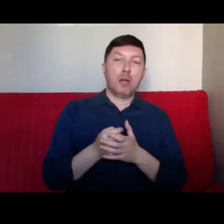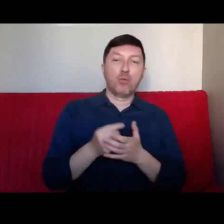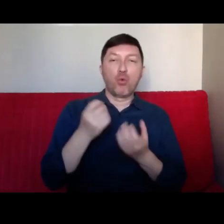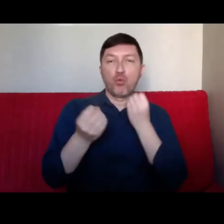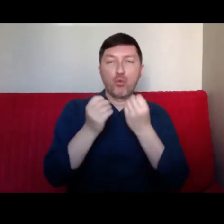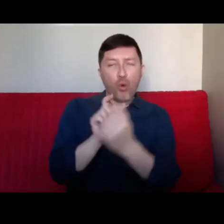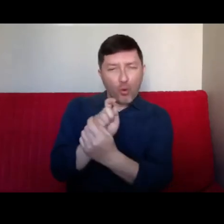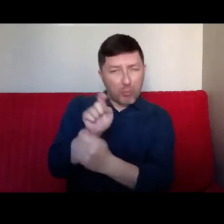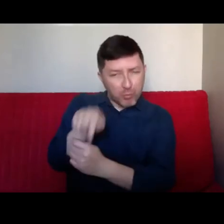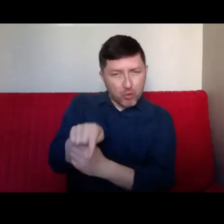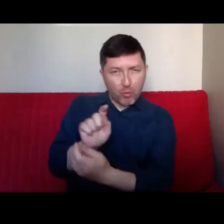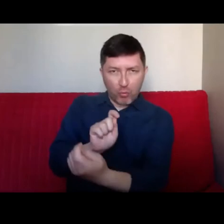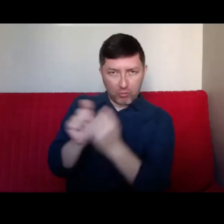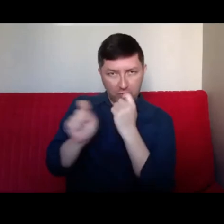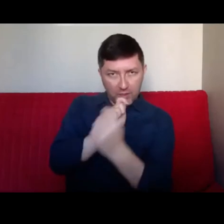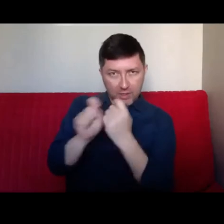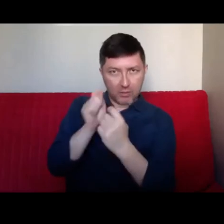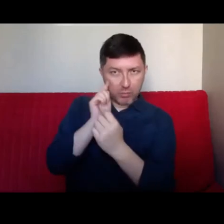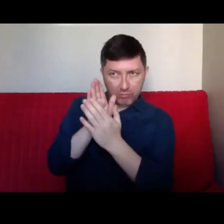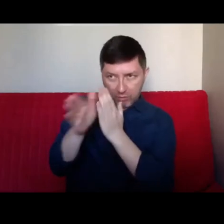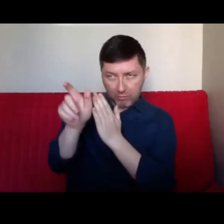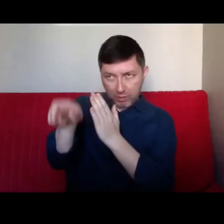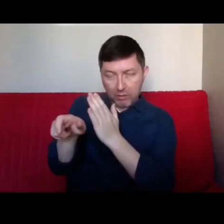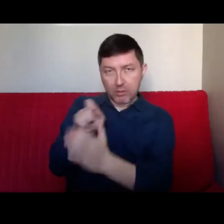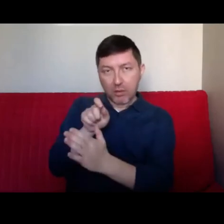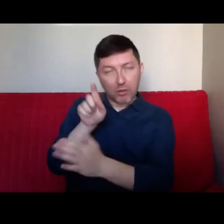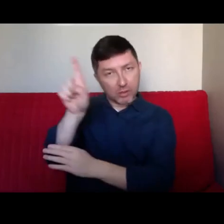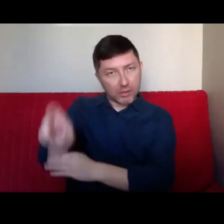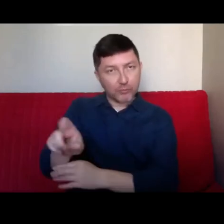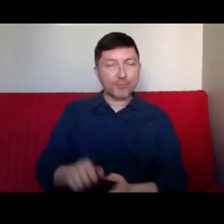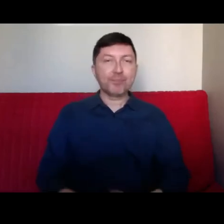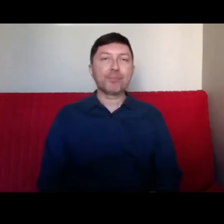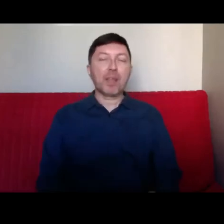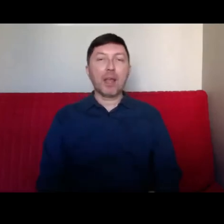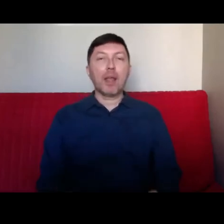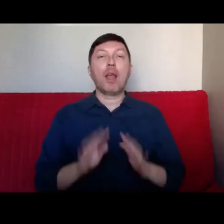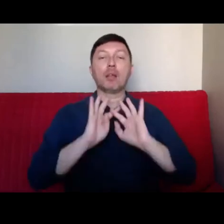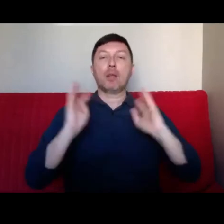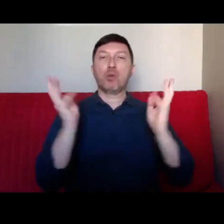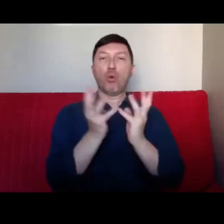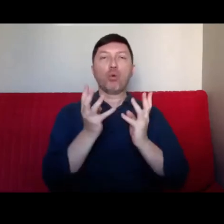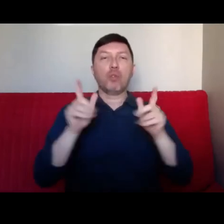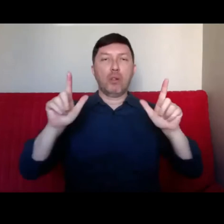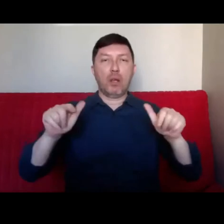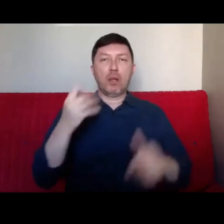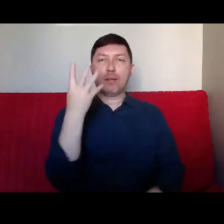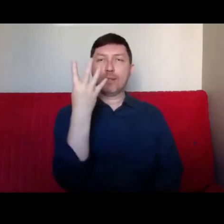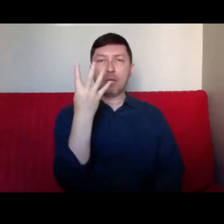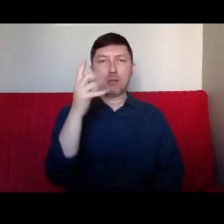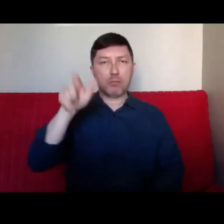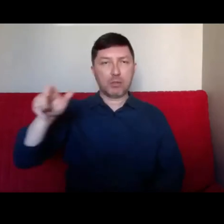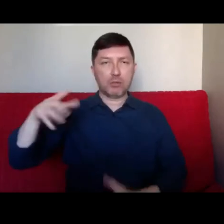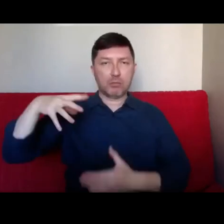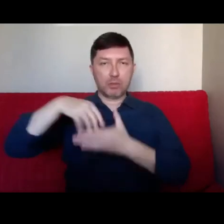We have four speakers in the round table one. One of each, the first one,